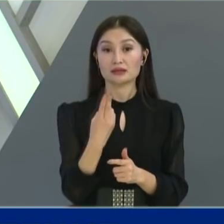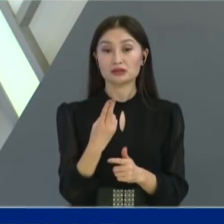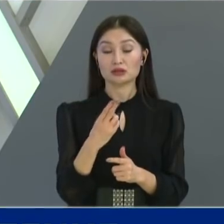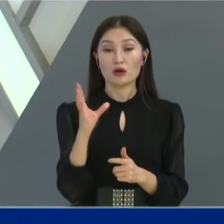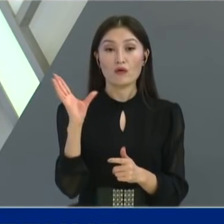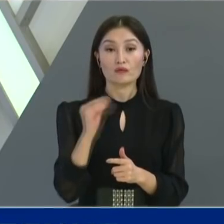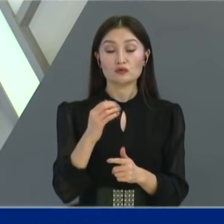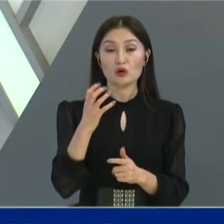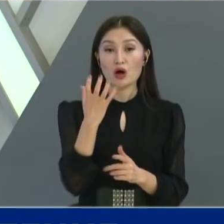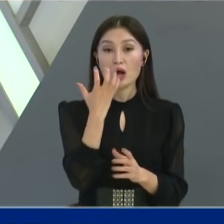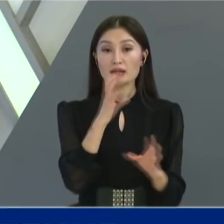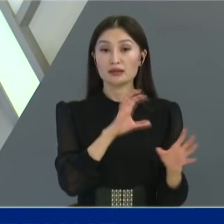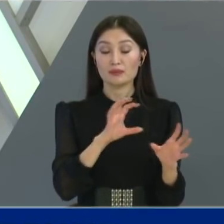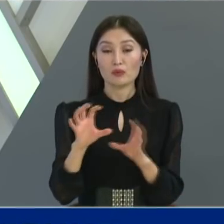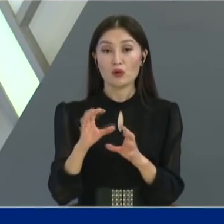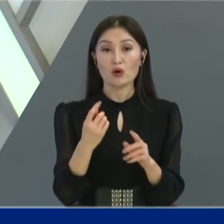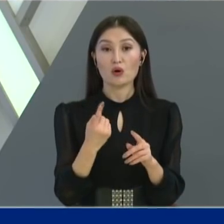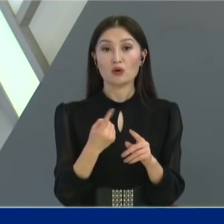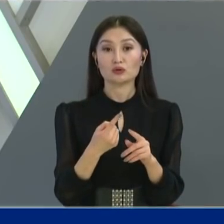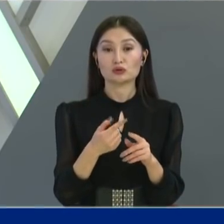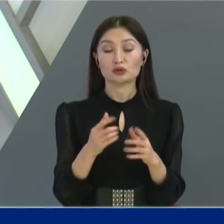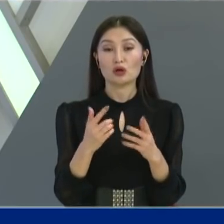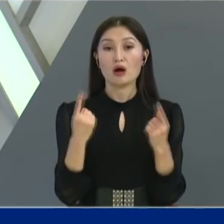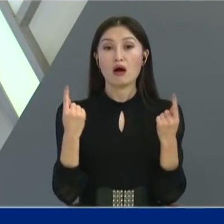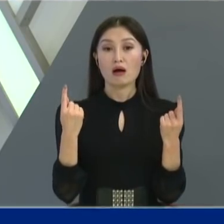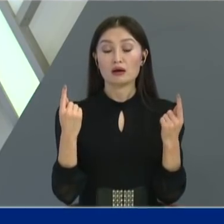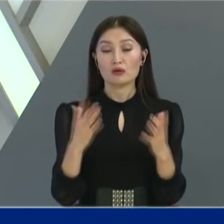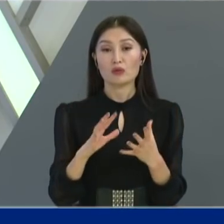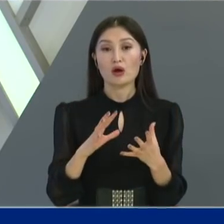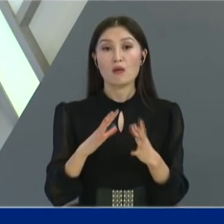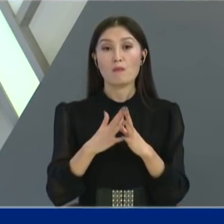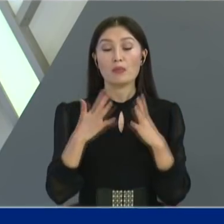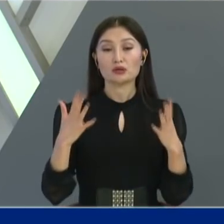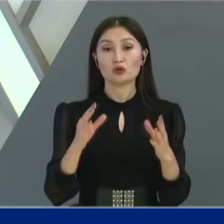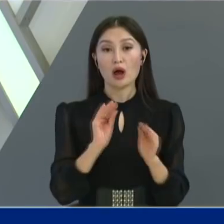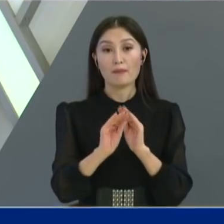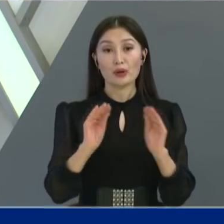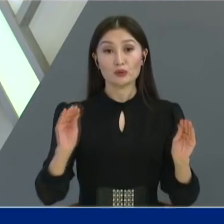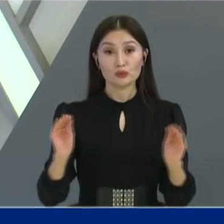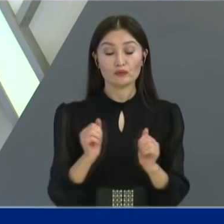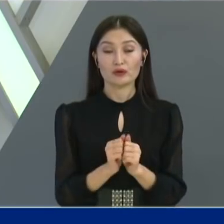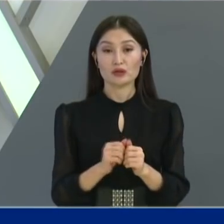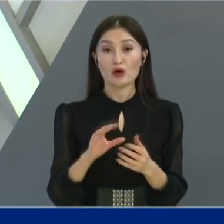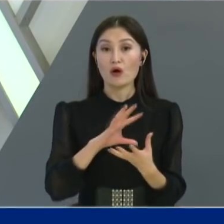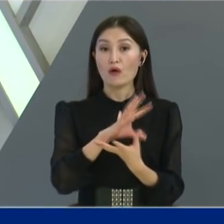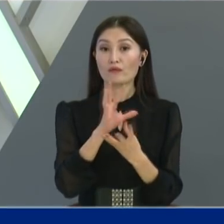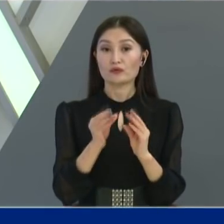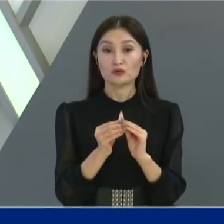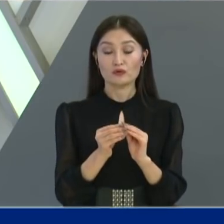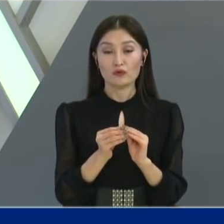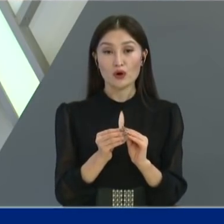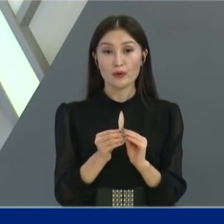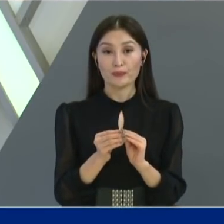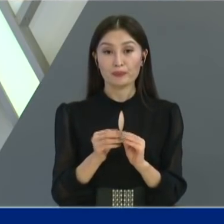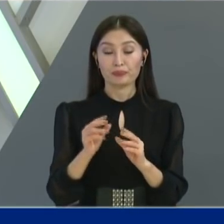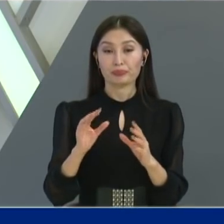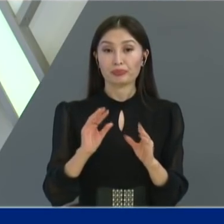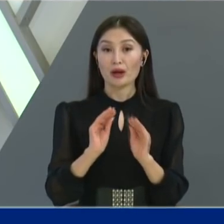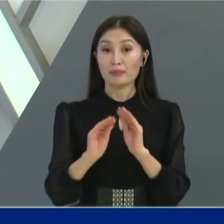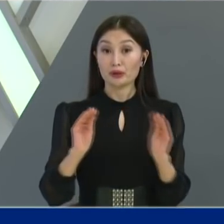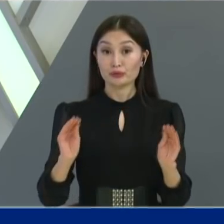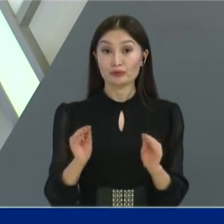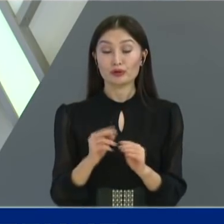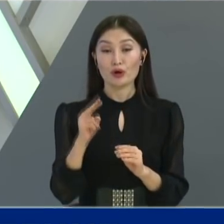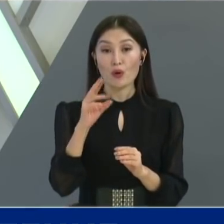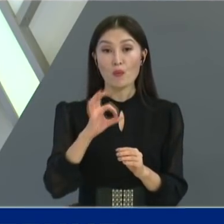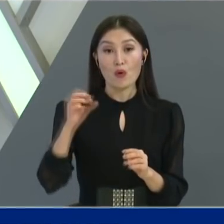все тепломеханическое оборудование, это очень громоздкое, это объемное оборудование, всего на разворот всего тепломеханического оборудования